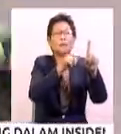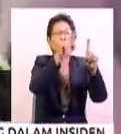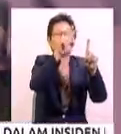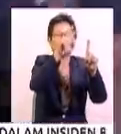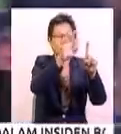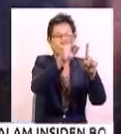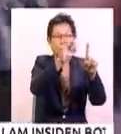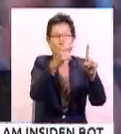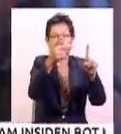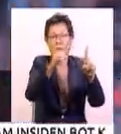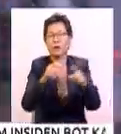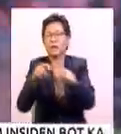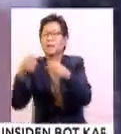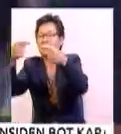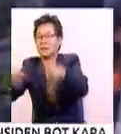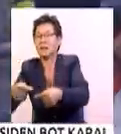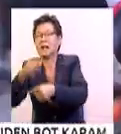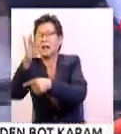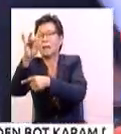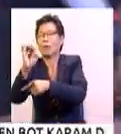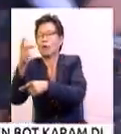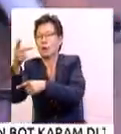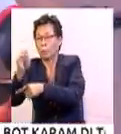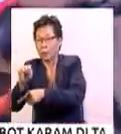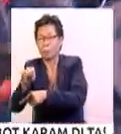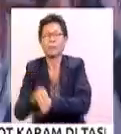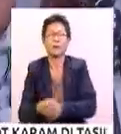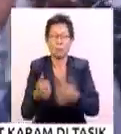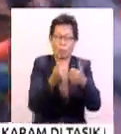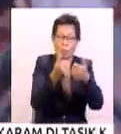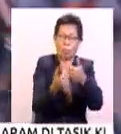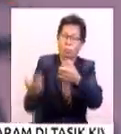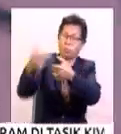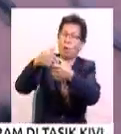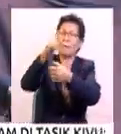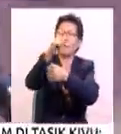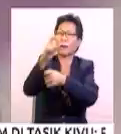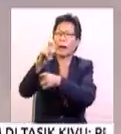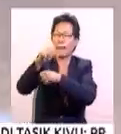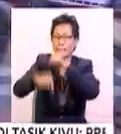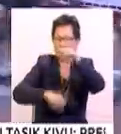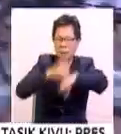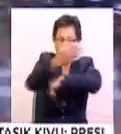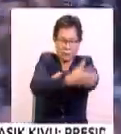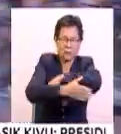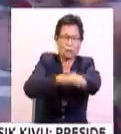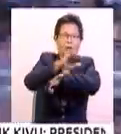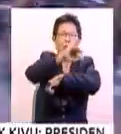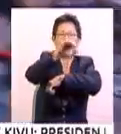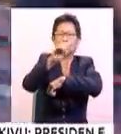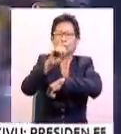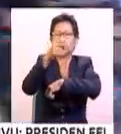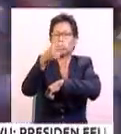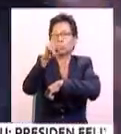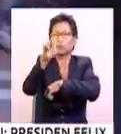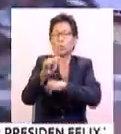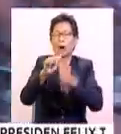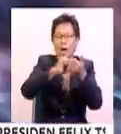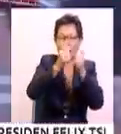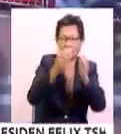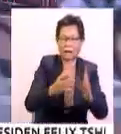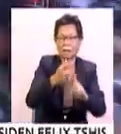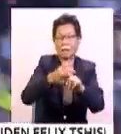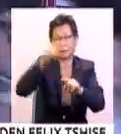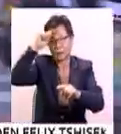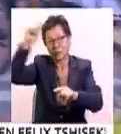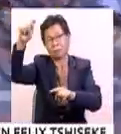Challenge Ride 80 km. Selain itu, kejohanan turut disertai bekas atlet berbasikal negara Joshua Ng, atlet dari Terengganu